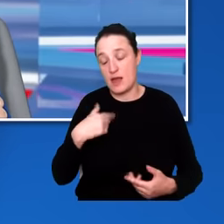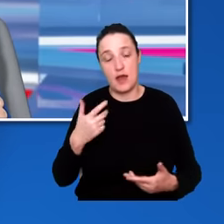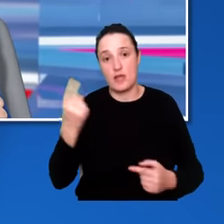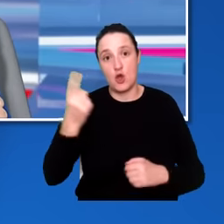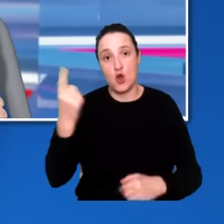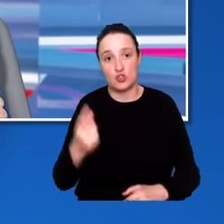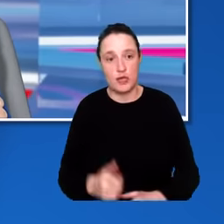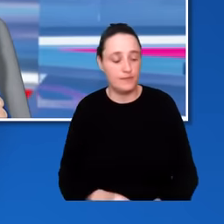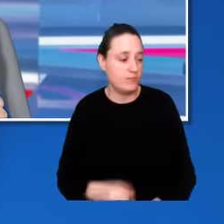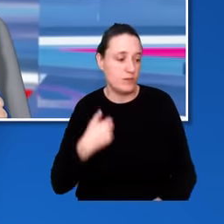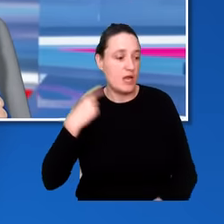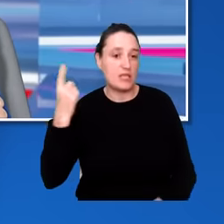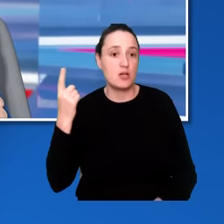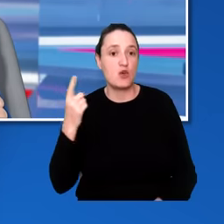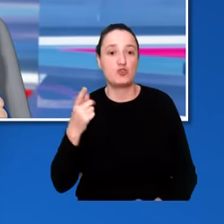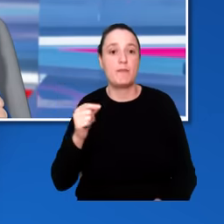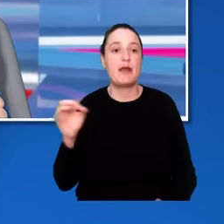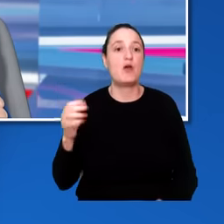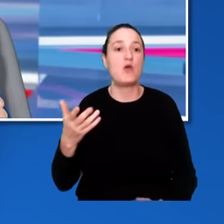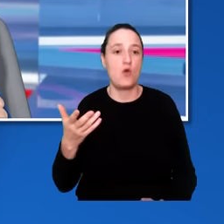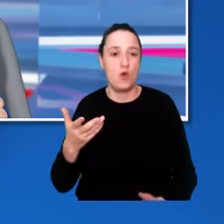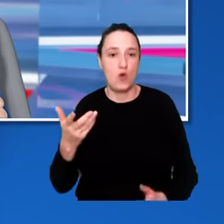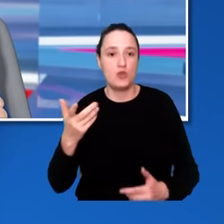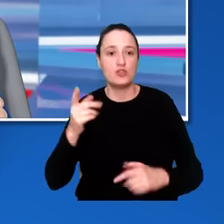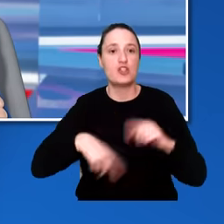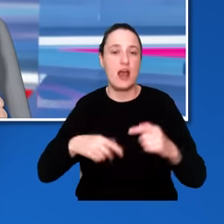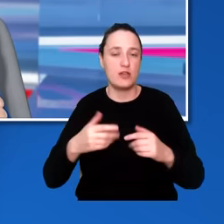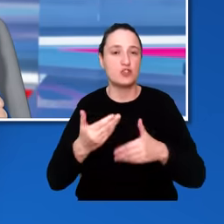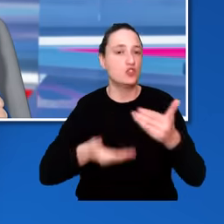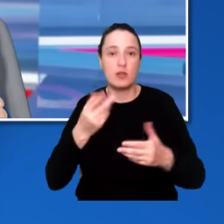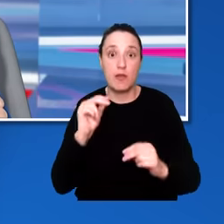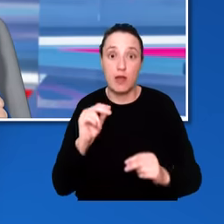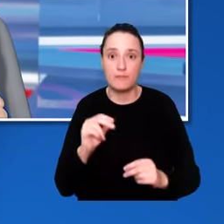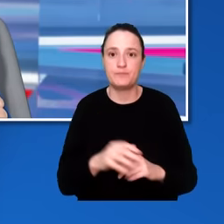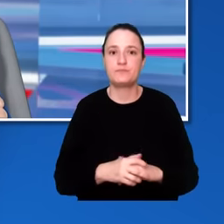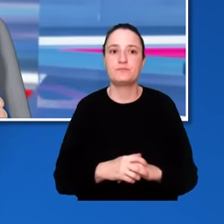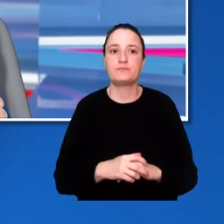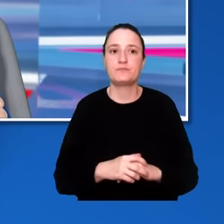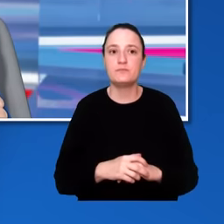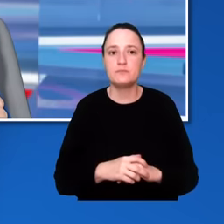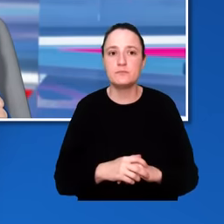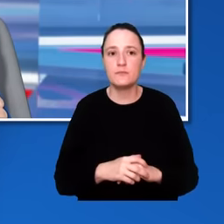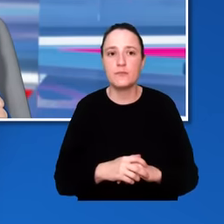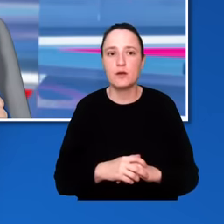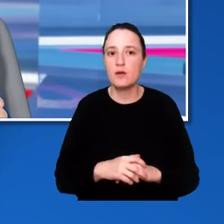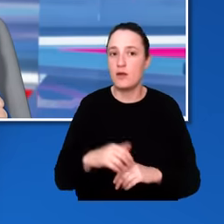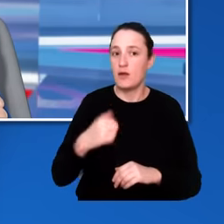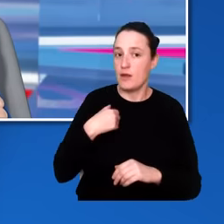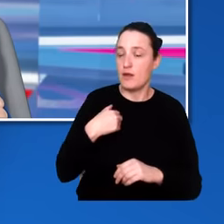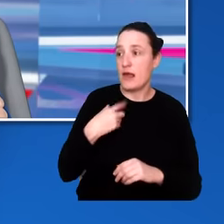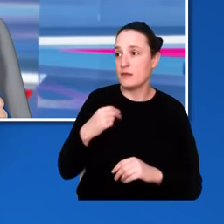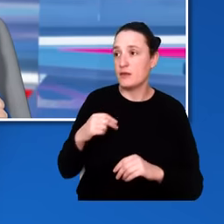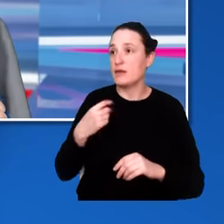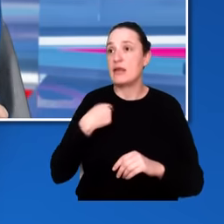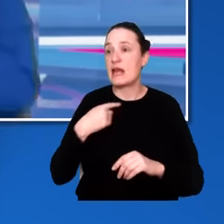poseł, nie jestem z Platformy Obywatelskiej, żebym ludziom źle życzył. Natomiast ja chcę po prostu, żeby ludzie, którzy w hipokryzji... Ja pani nie